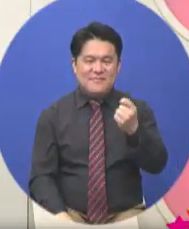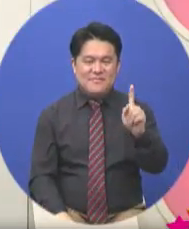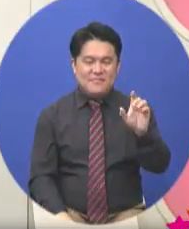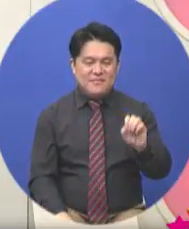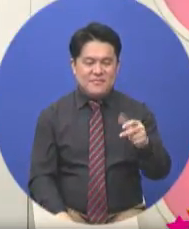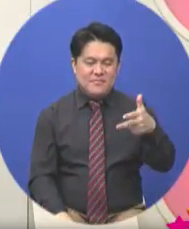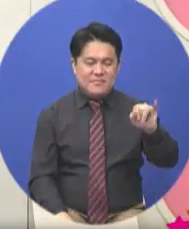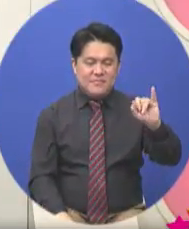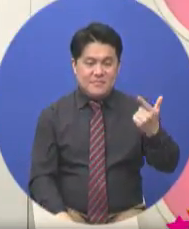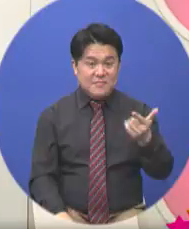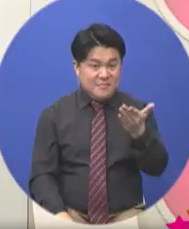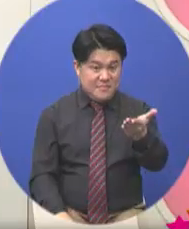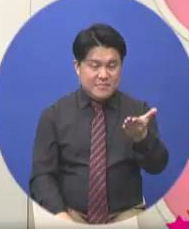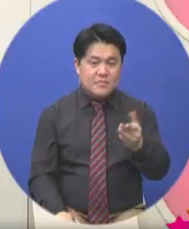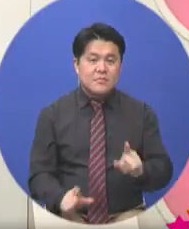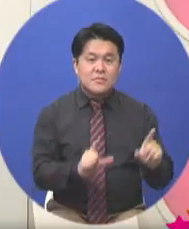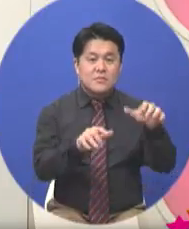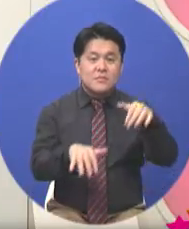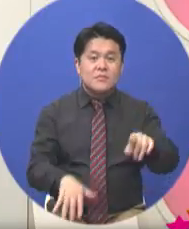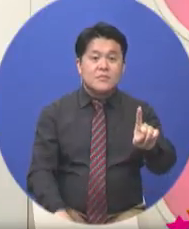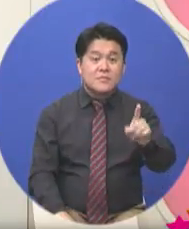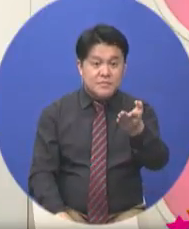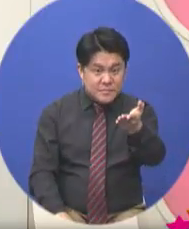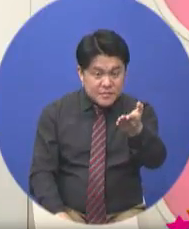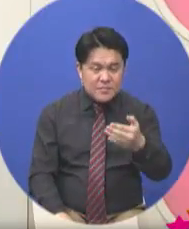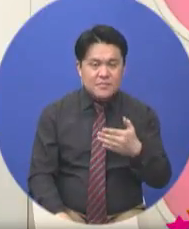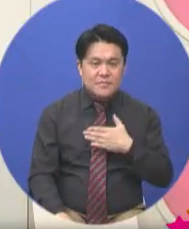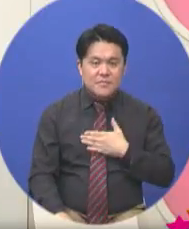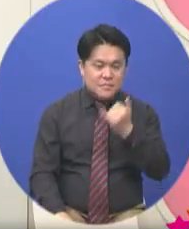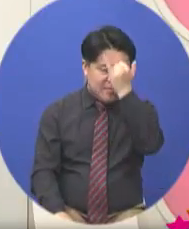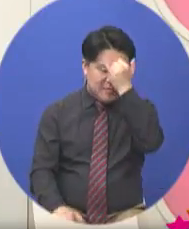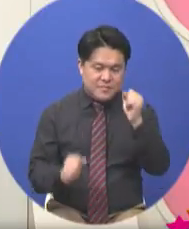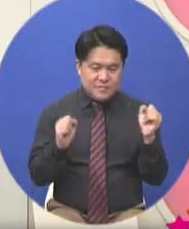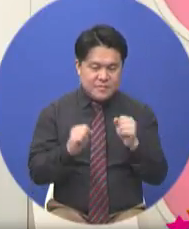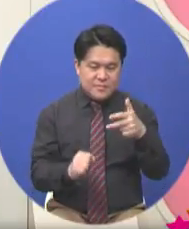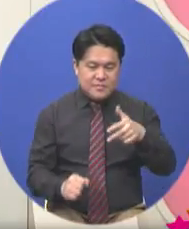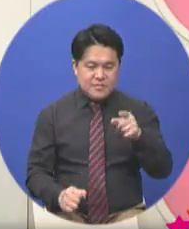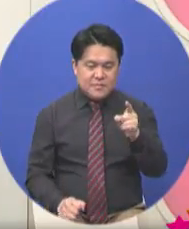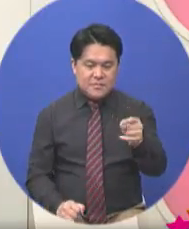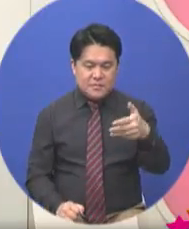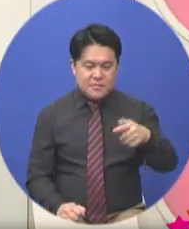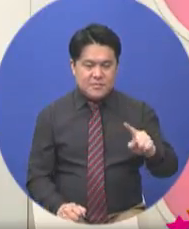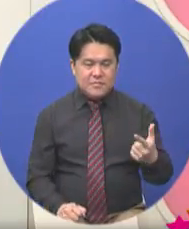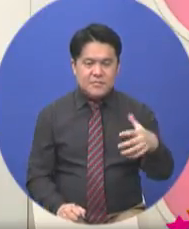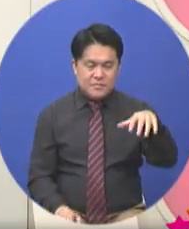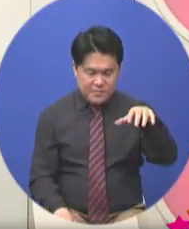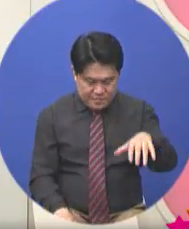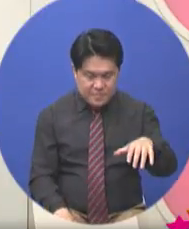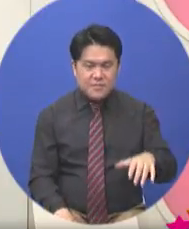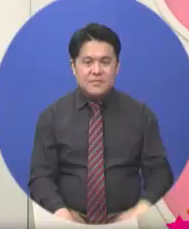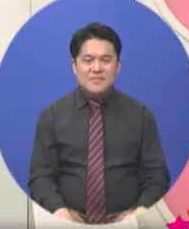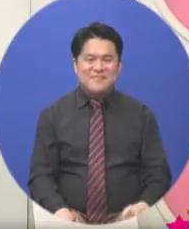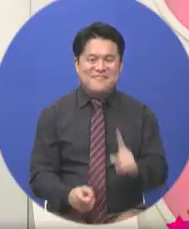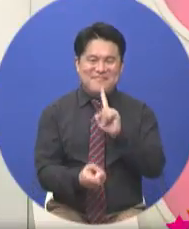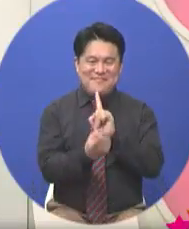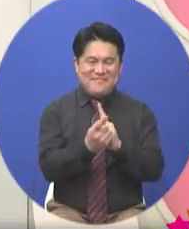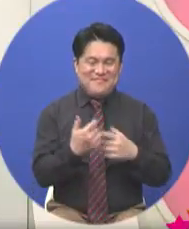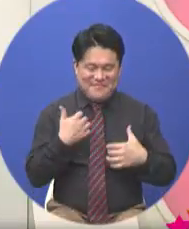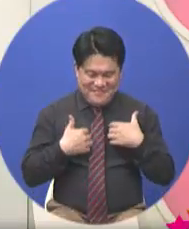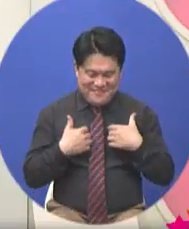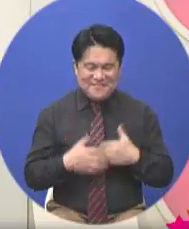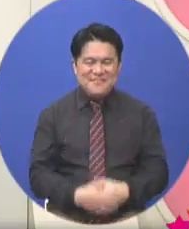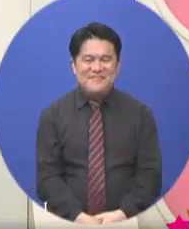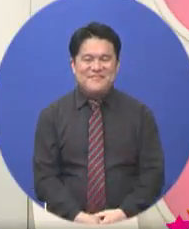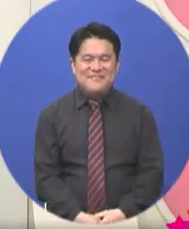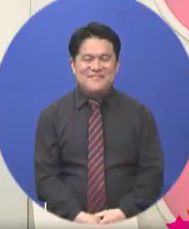장광진님. 예예. 예, 네. 어디 사십니까? 예, 충북 제천 저 금성면이라는 데 있습니다. 아이고 반갑습니다.